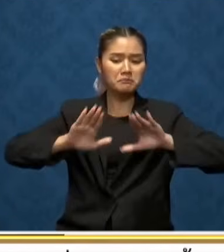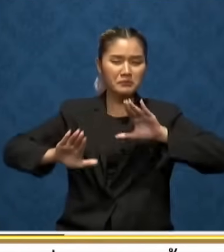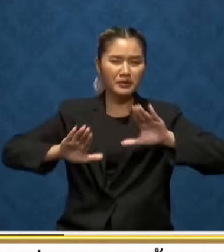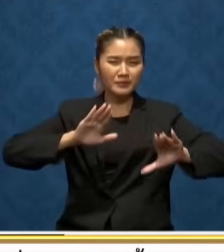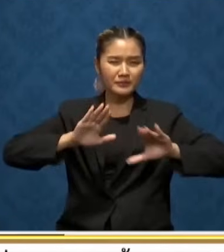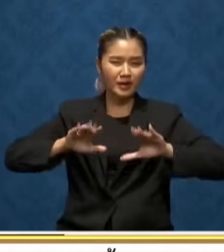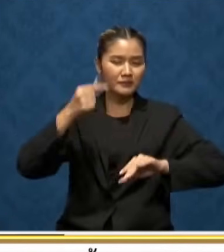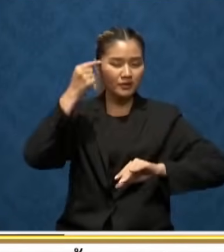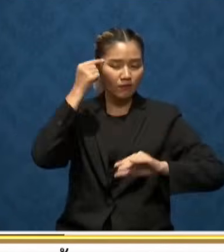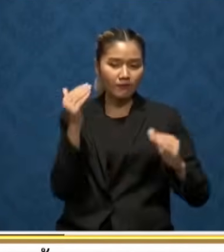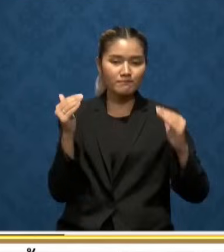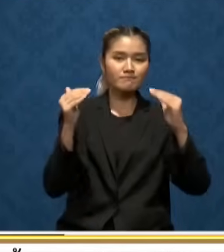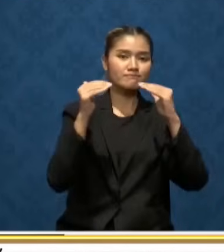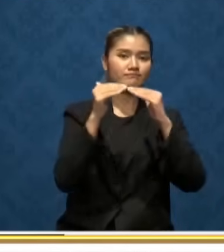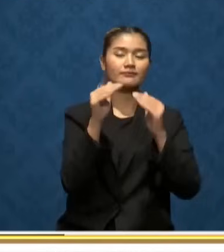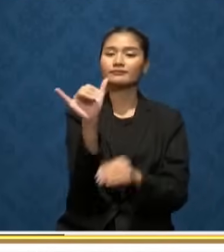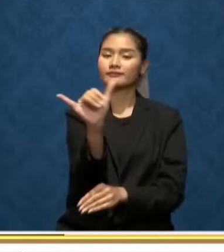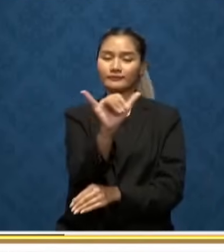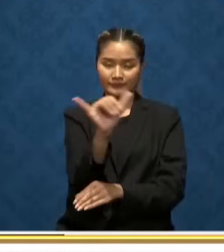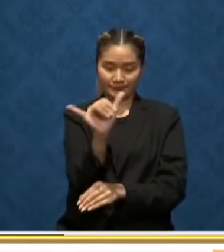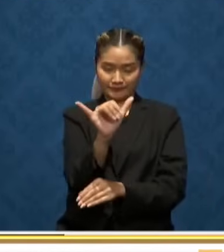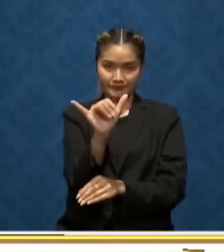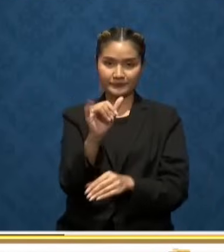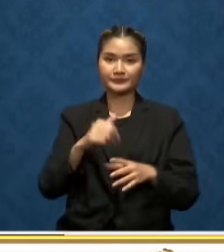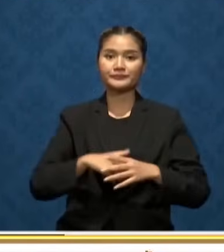าจจะยังเทียบกันไม่ได้